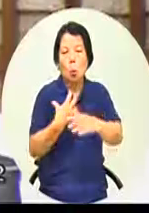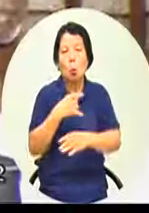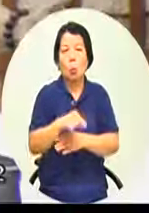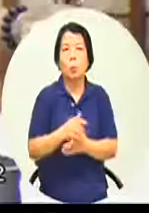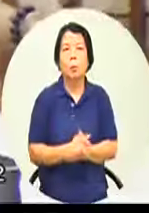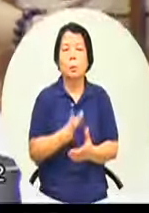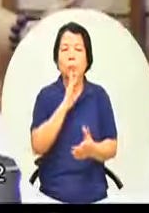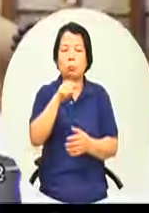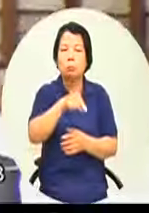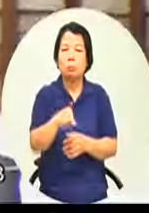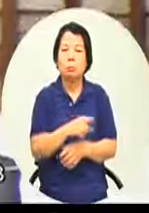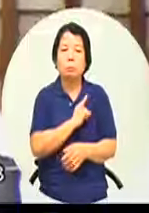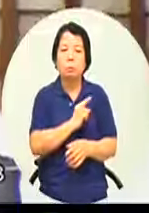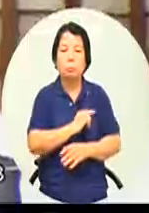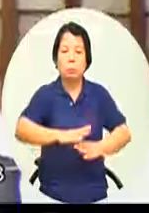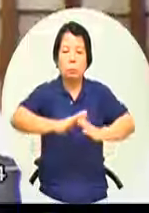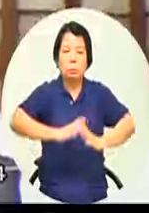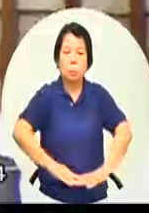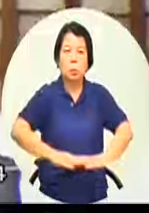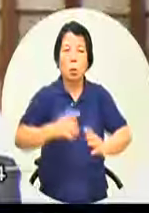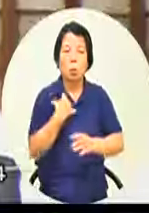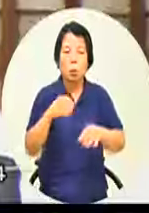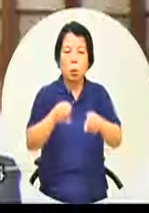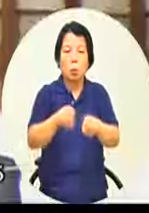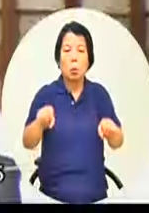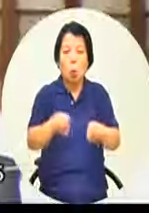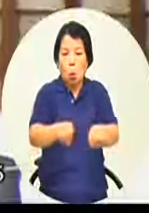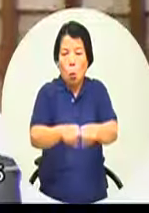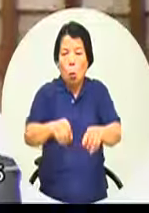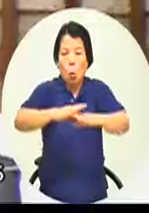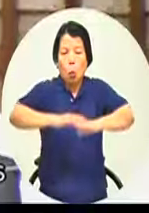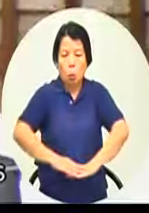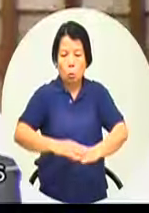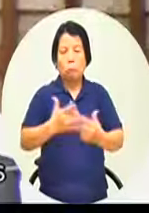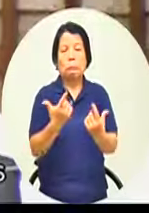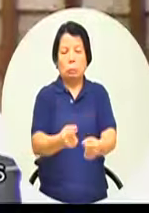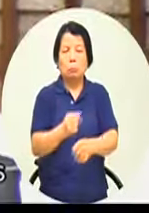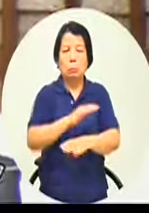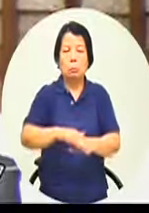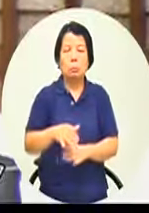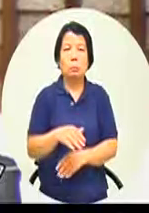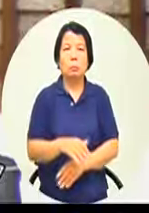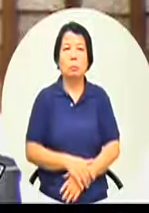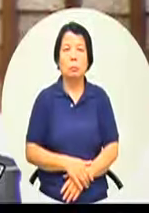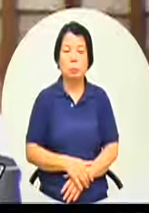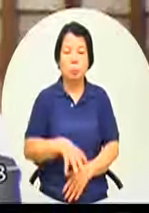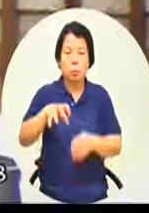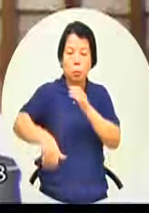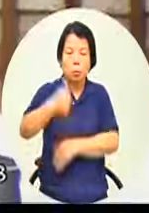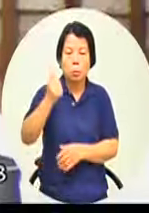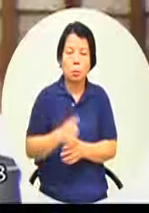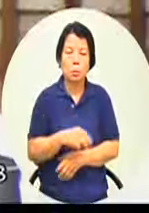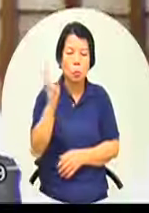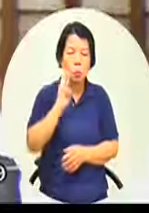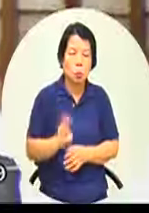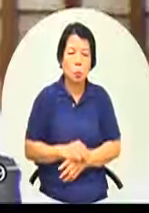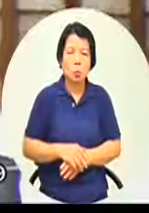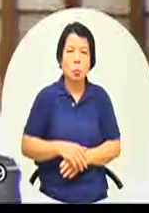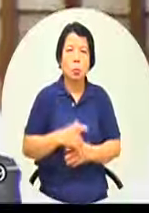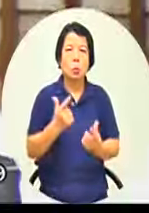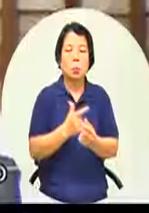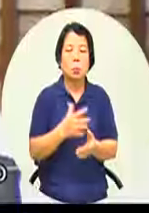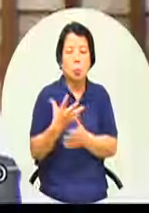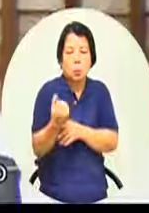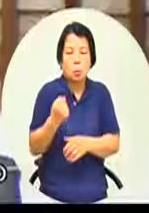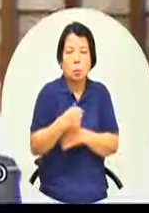是你们下面都塌了，我的管线怎么不塌呢？ 葛定有关水错的部分，有关水钱